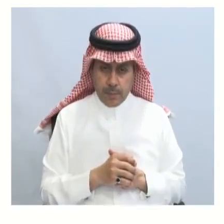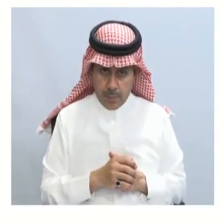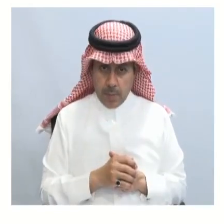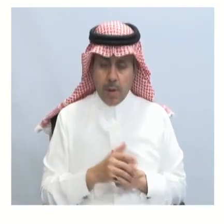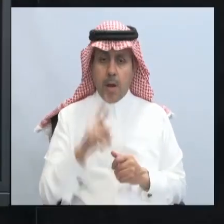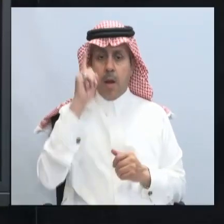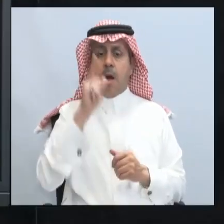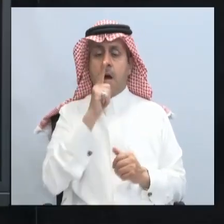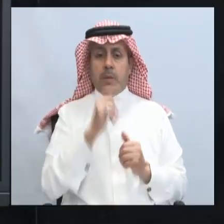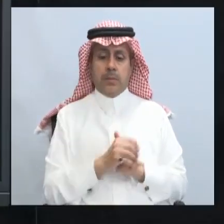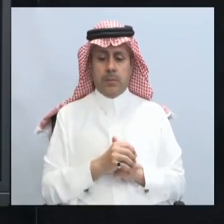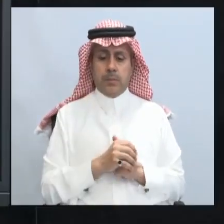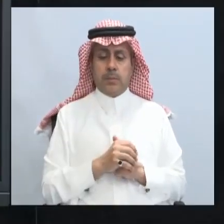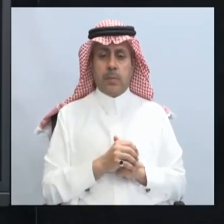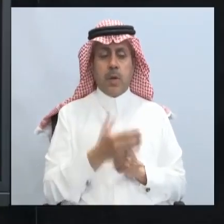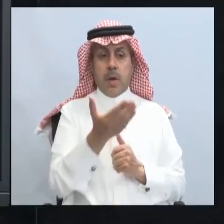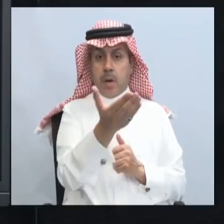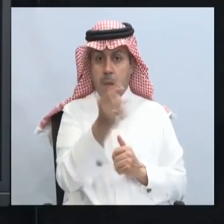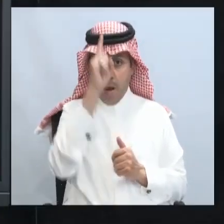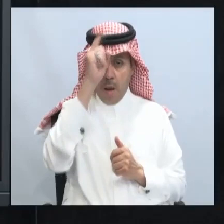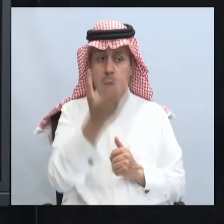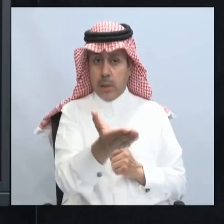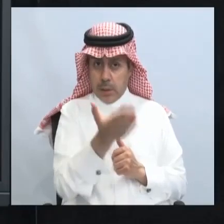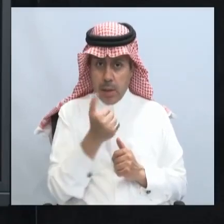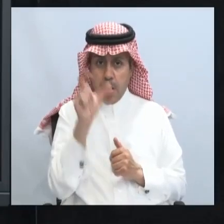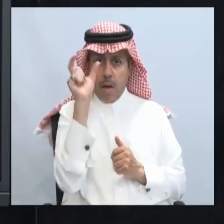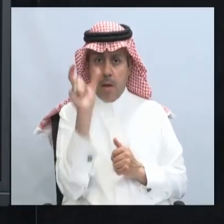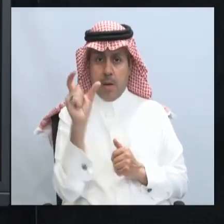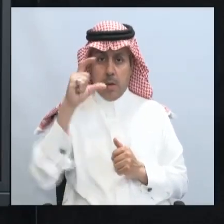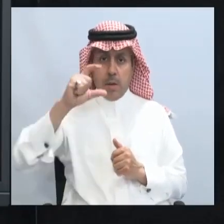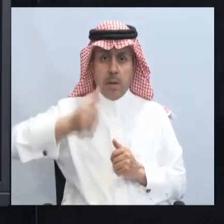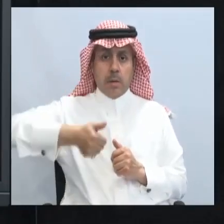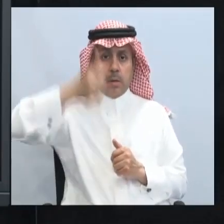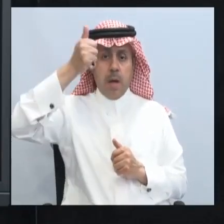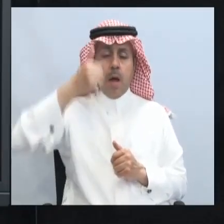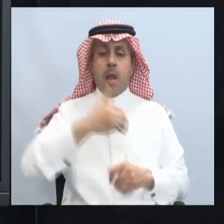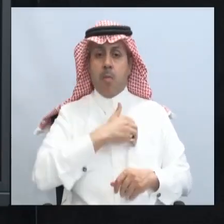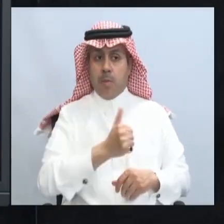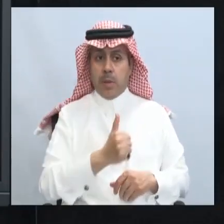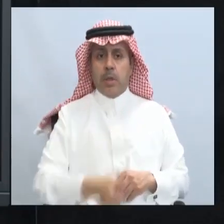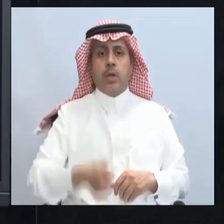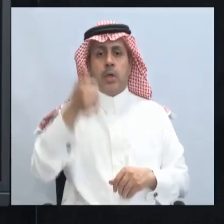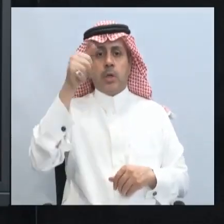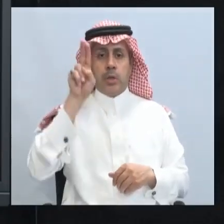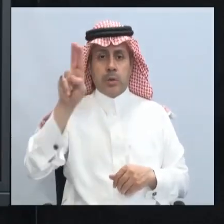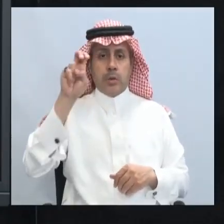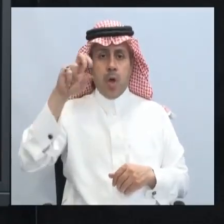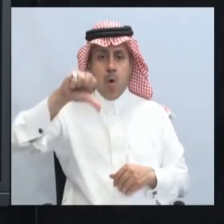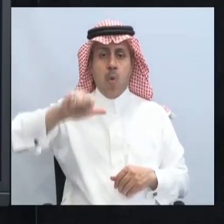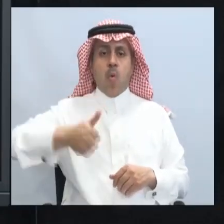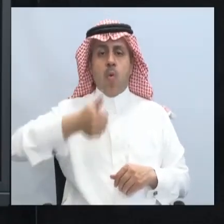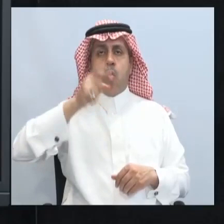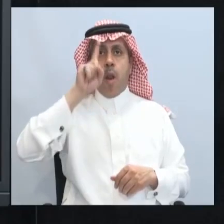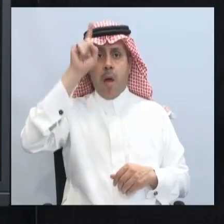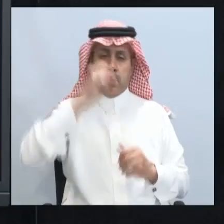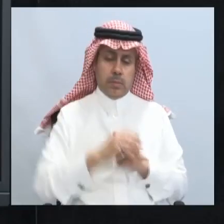امنوا اتقوا الله هنا نداء لاهل الايمان نداء لاهل الايمان بتقوى الله عز وجل وتقوى الله عز وجل